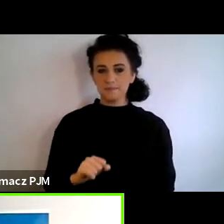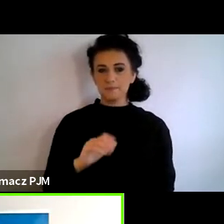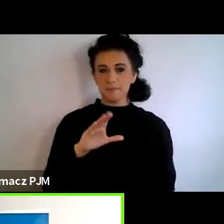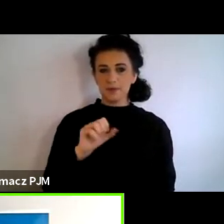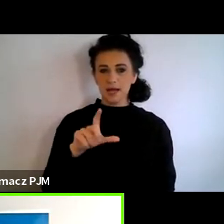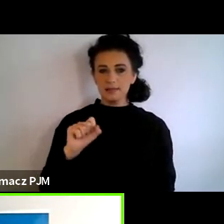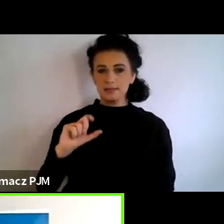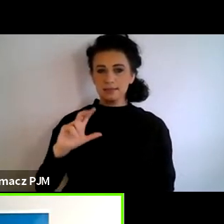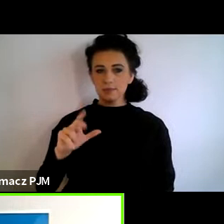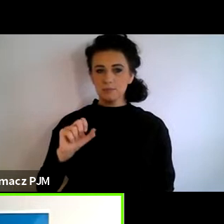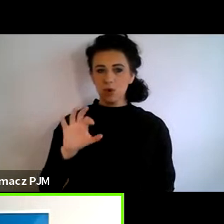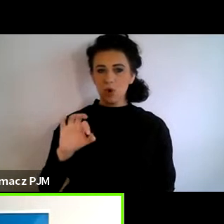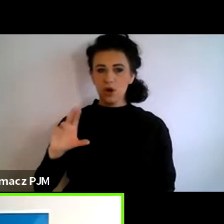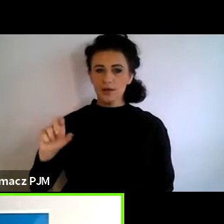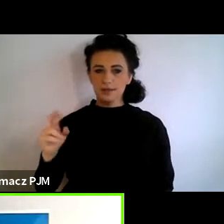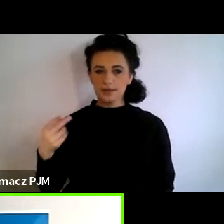wrażenia?